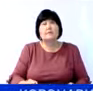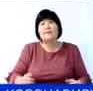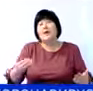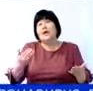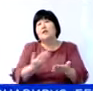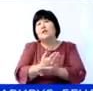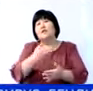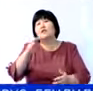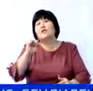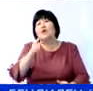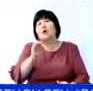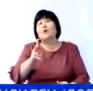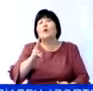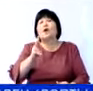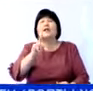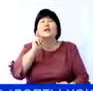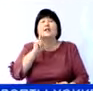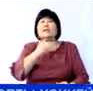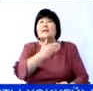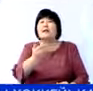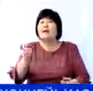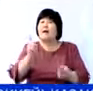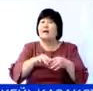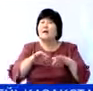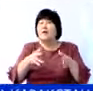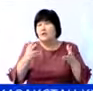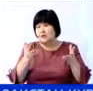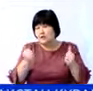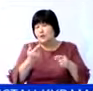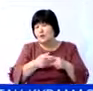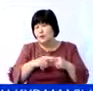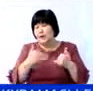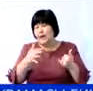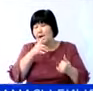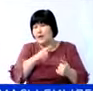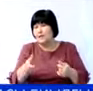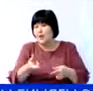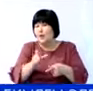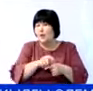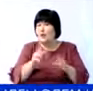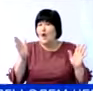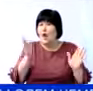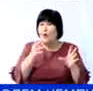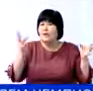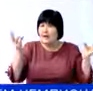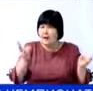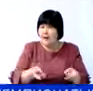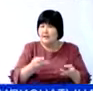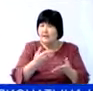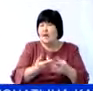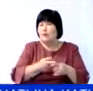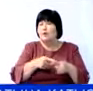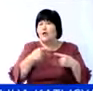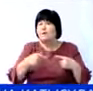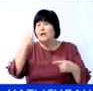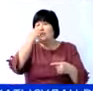Жаңа құрған жастарының ұйымдастыруымен өтіп отыр. Шындығында бұл осы қазір кезеңде бізге өте ауадай қажет нәрсе. Біз енді бұдан